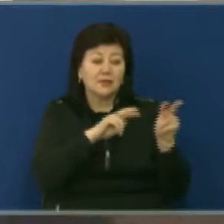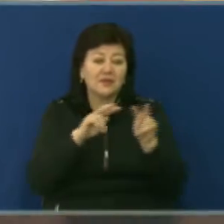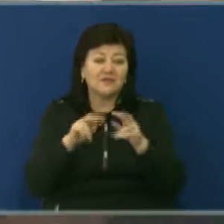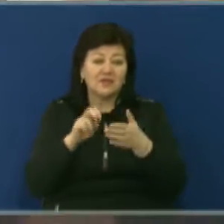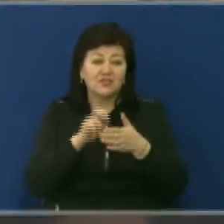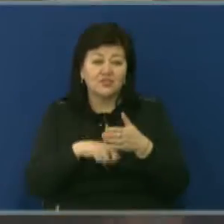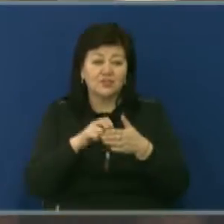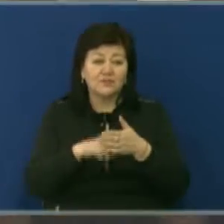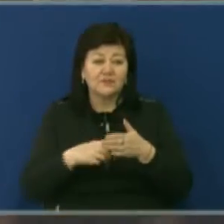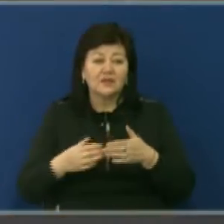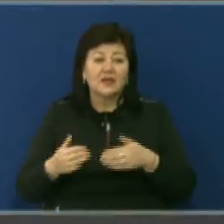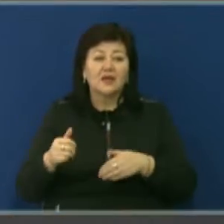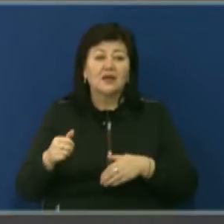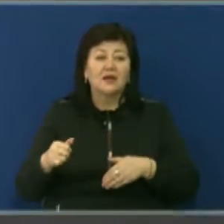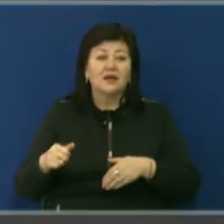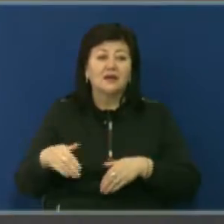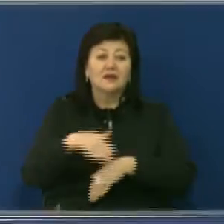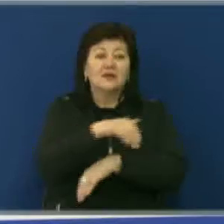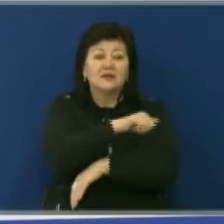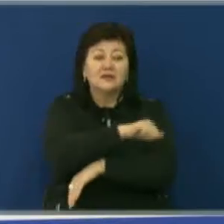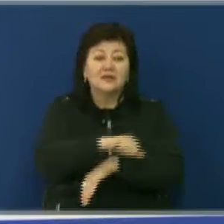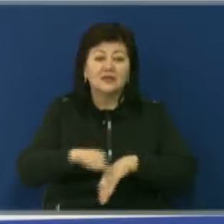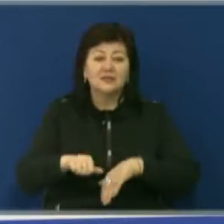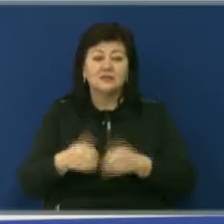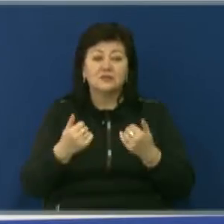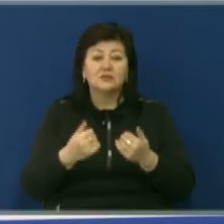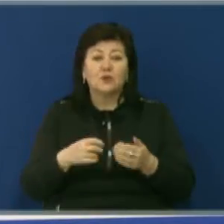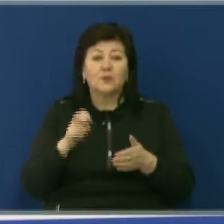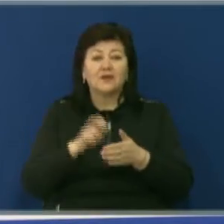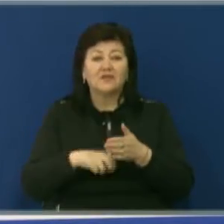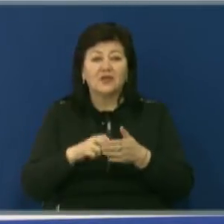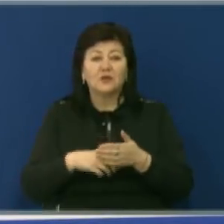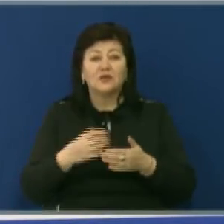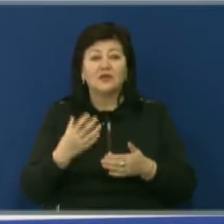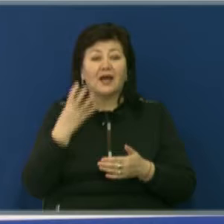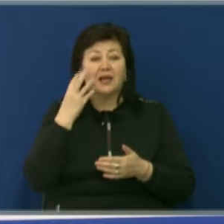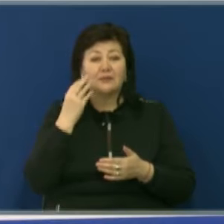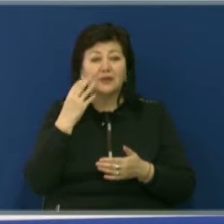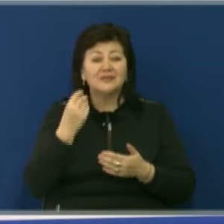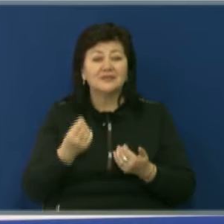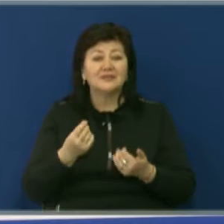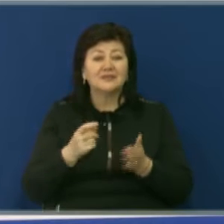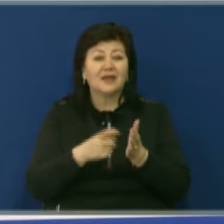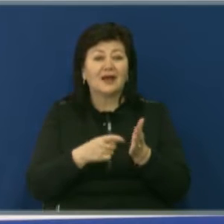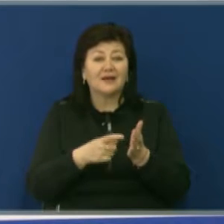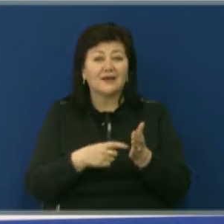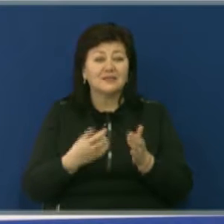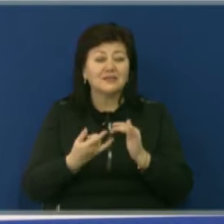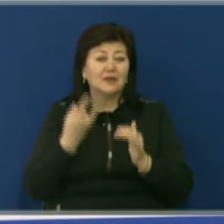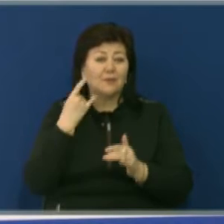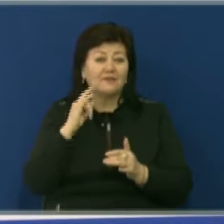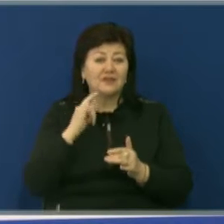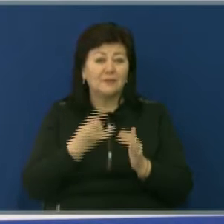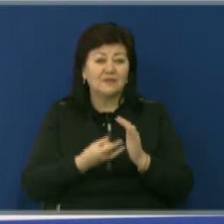басқармалары. Өңірдің сыртқы шекараларына кіріп шығуды бақылау үшін Алматы облыс тарапына қойылатын 3 және Қарағанды мен Павлодар